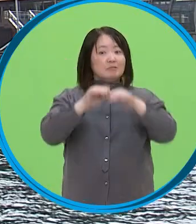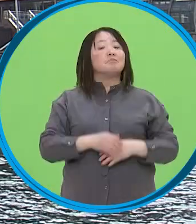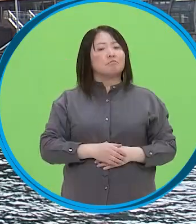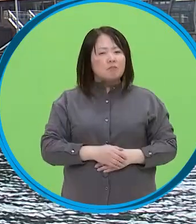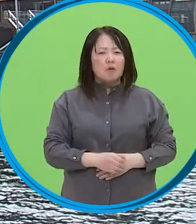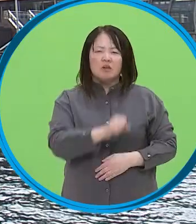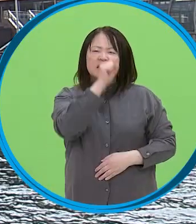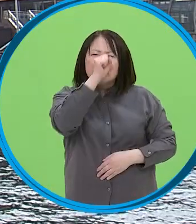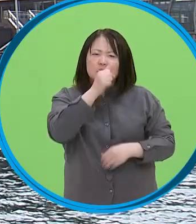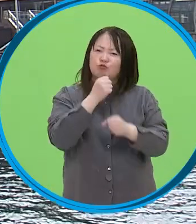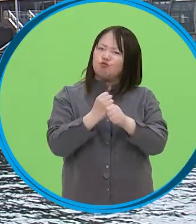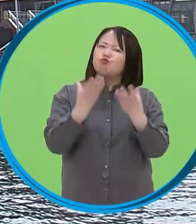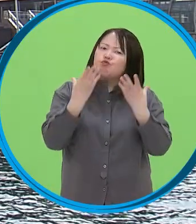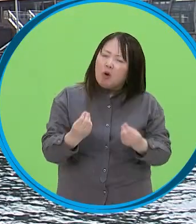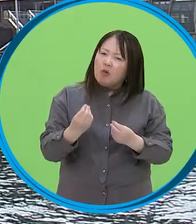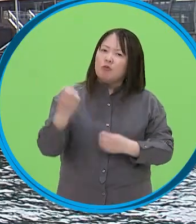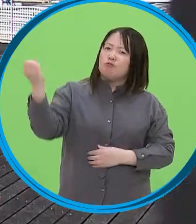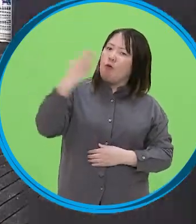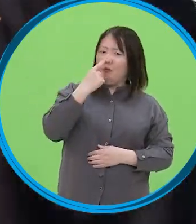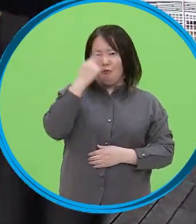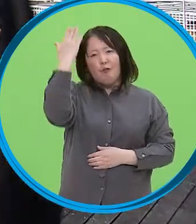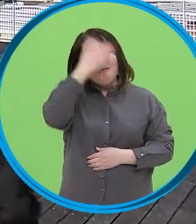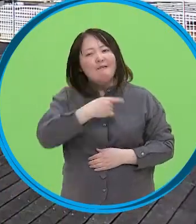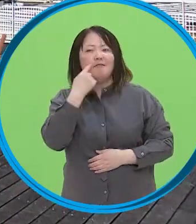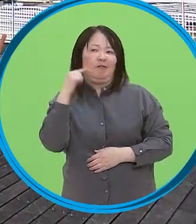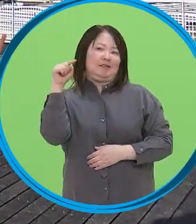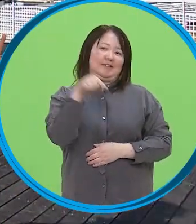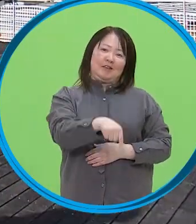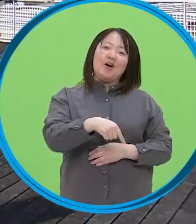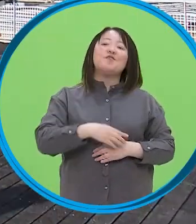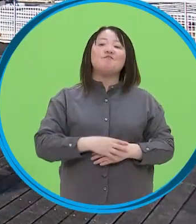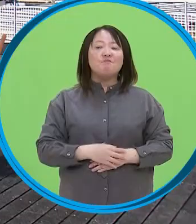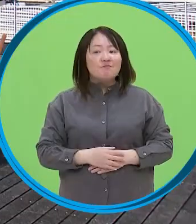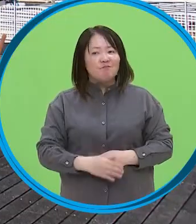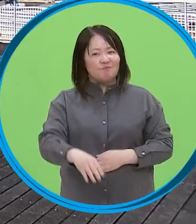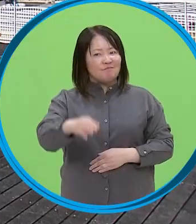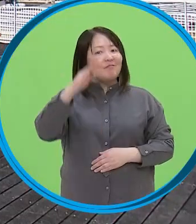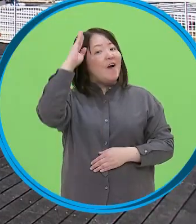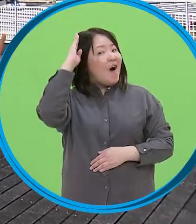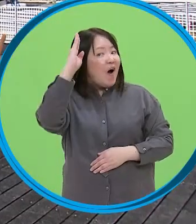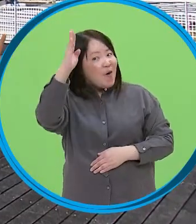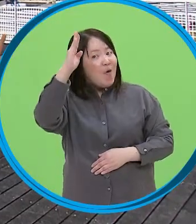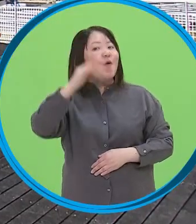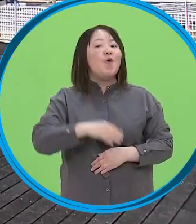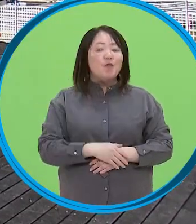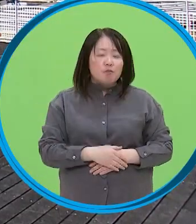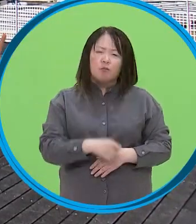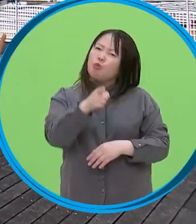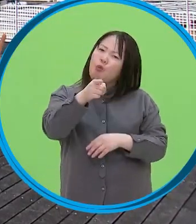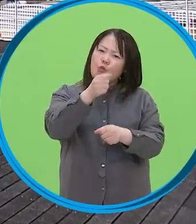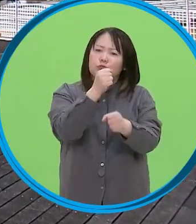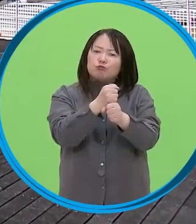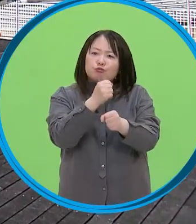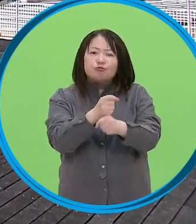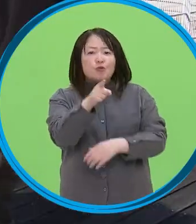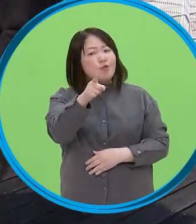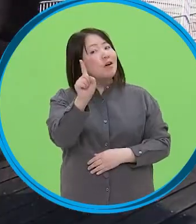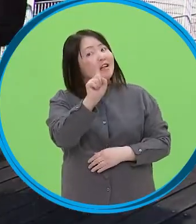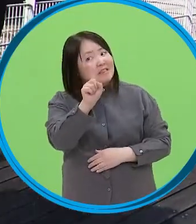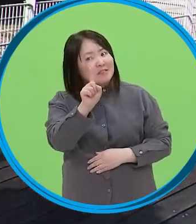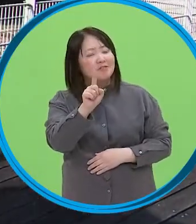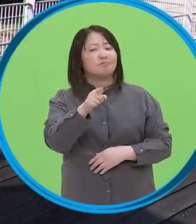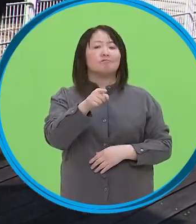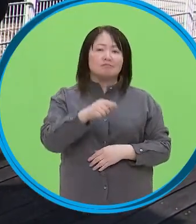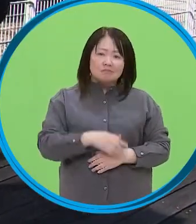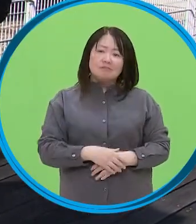のは大和ミュージアム。クレシからすごいものができたと連絡があったんです。 ハロークレシー、す